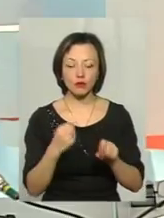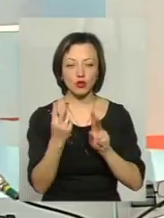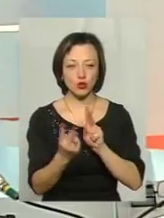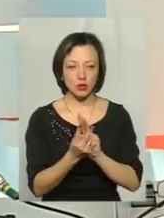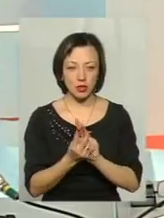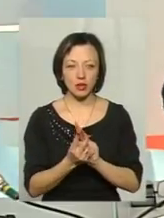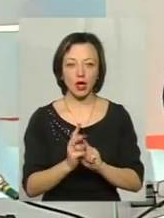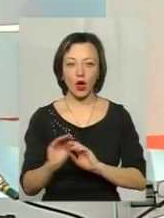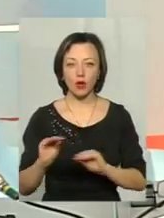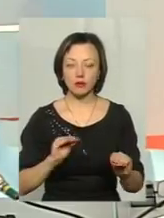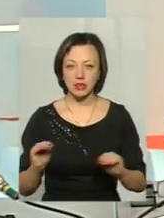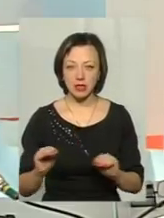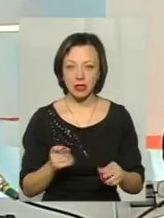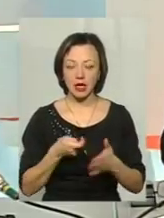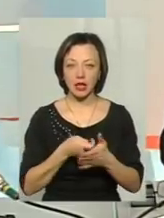зустріти, розмістити,